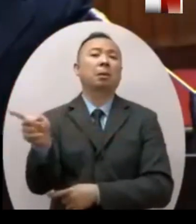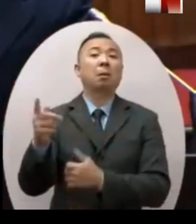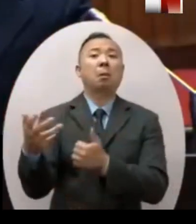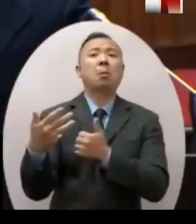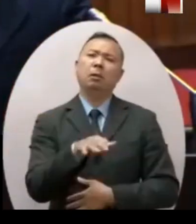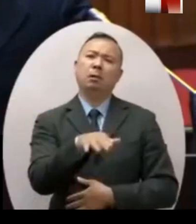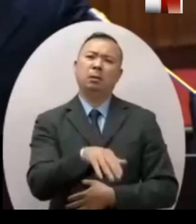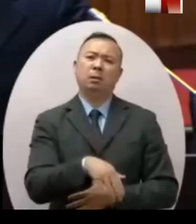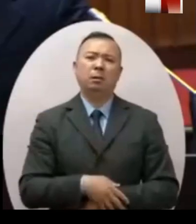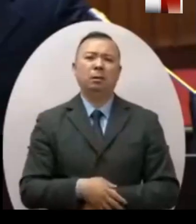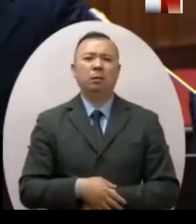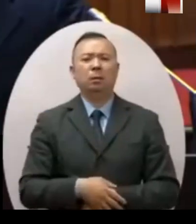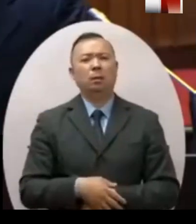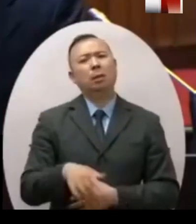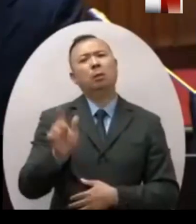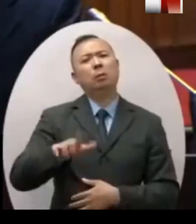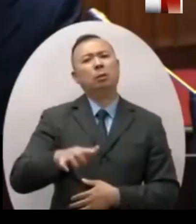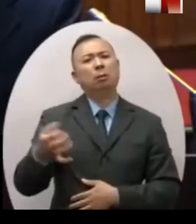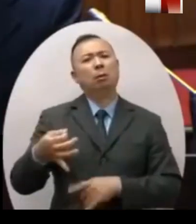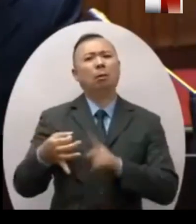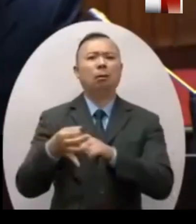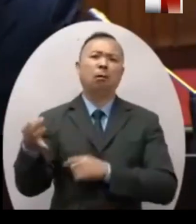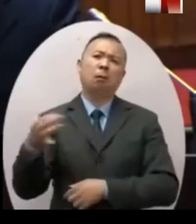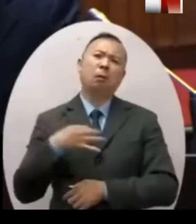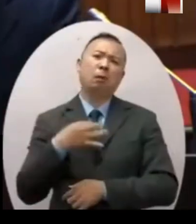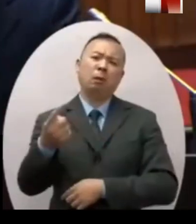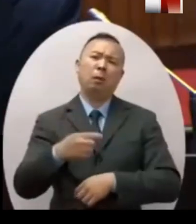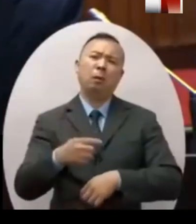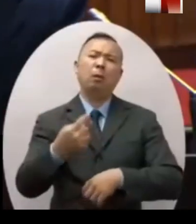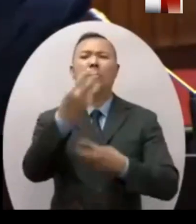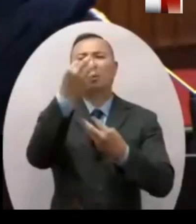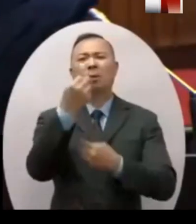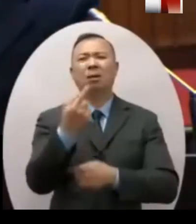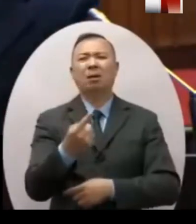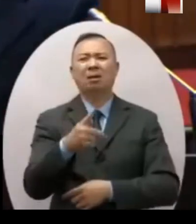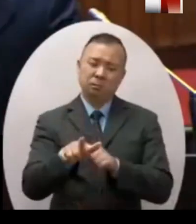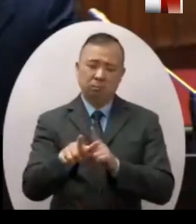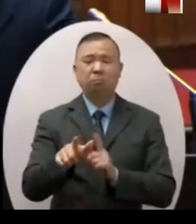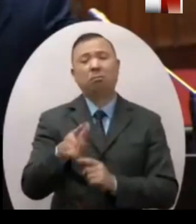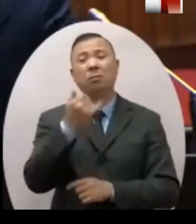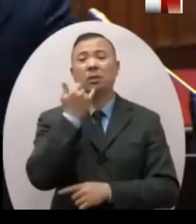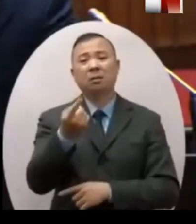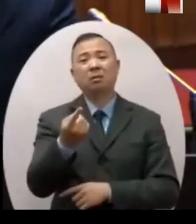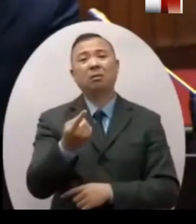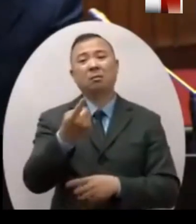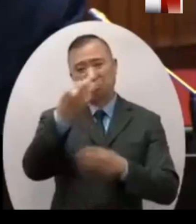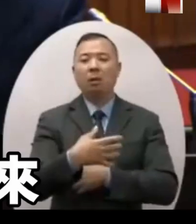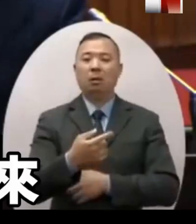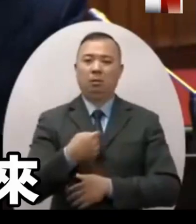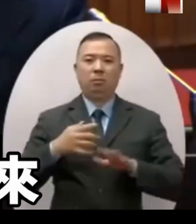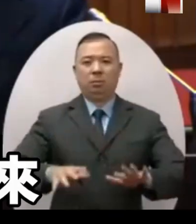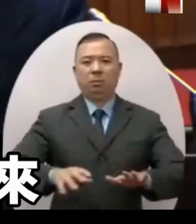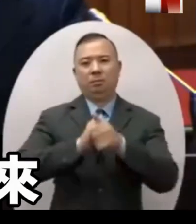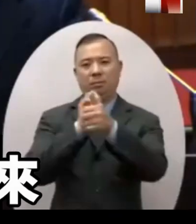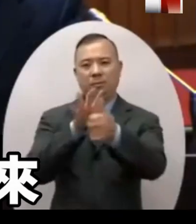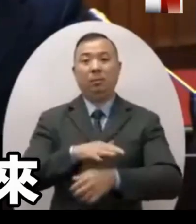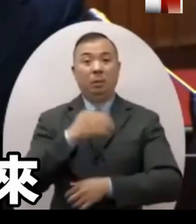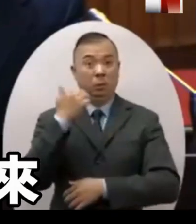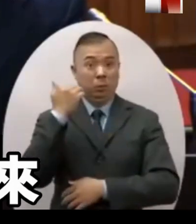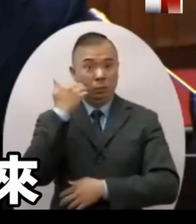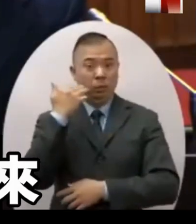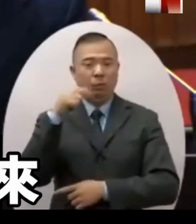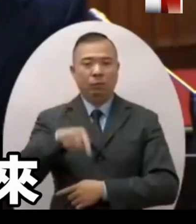讲，当时用了多少钱啊？上好一班啦、啊。我的答案我就告诉你，只要我们能够